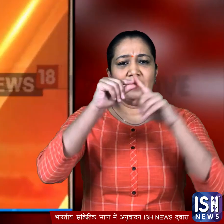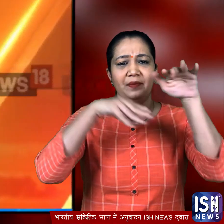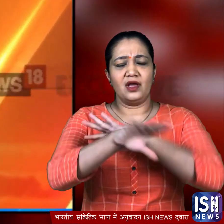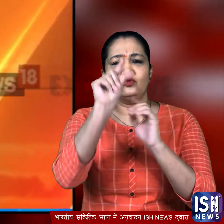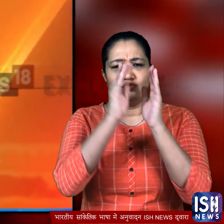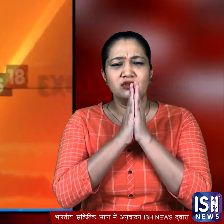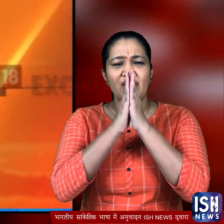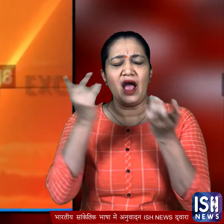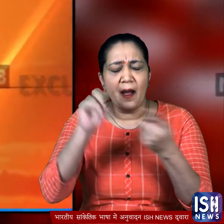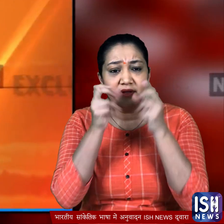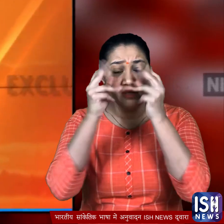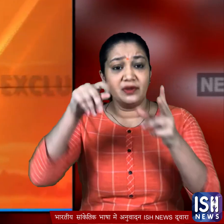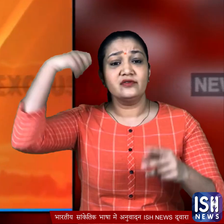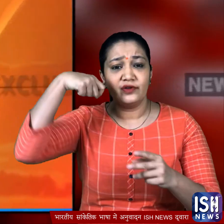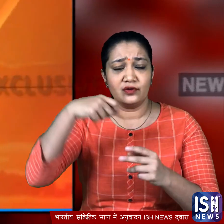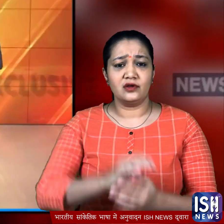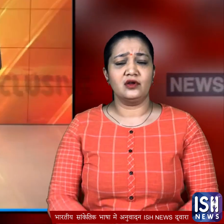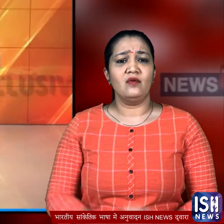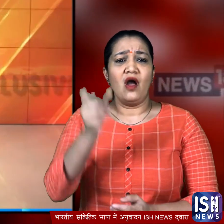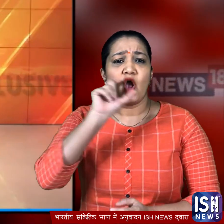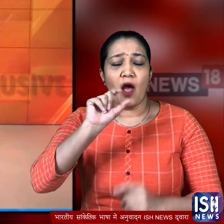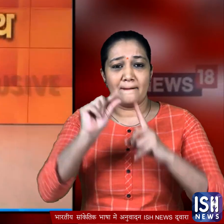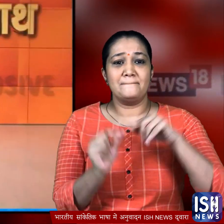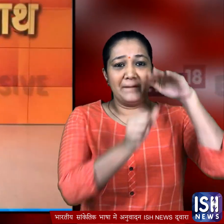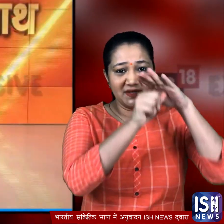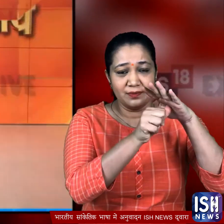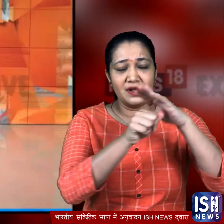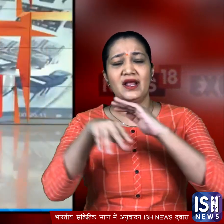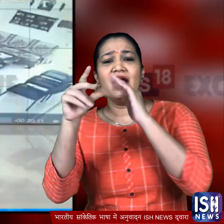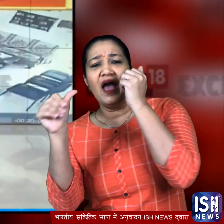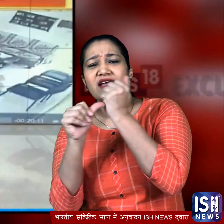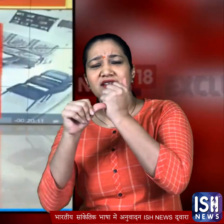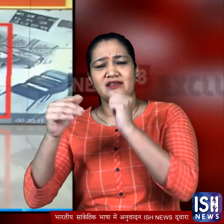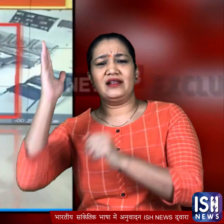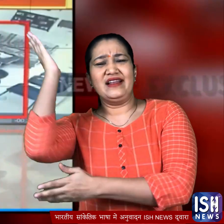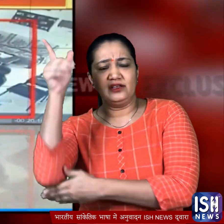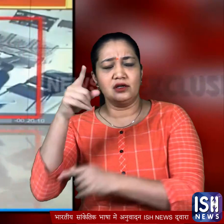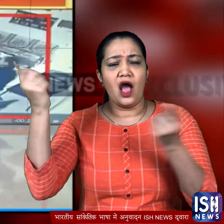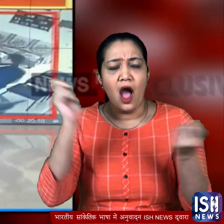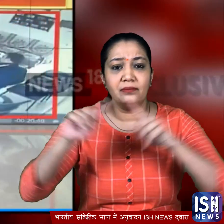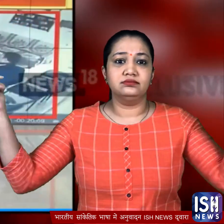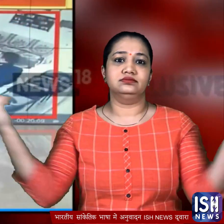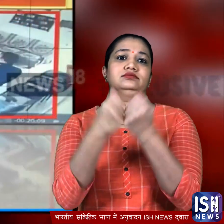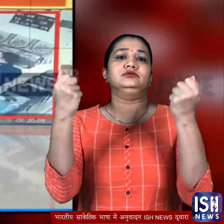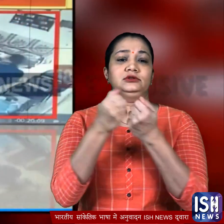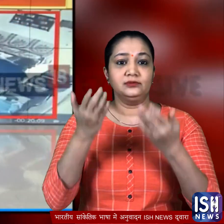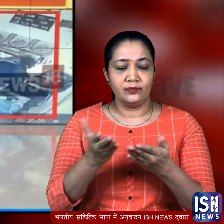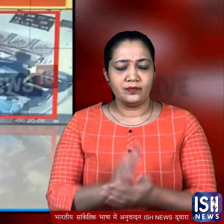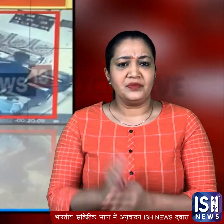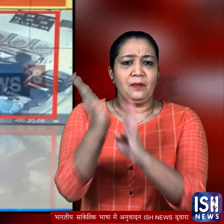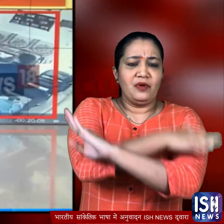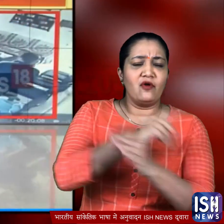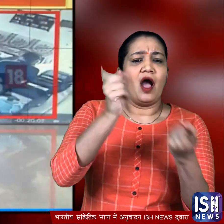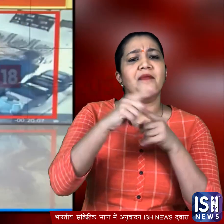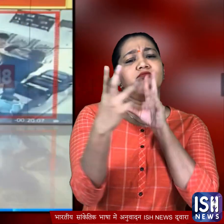मध्य प्रदेश के उज्जैन से एक चौंकाने वाला वीडियो सामने आया। वहां एक कॉलेज के प्रिंसिपल और एक असिस्टेंट प्रोफेसर के बीच किसी बात को लेकर मारपीट हो गई। इस हंगामे से